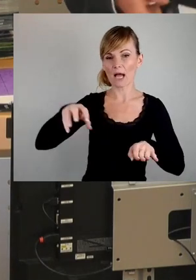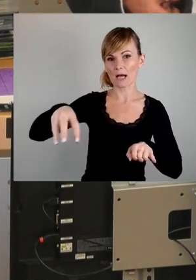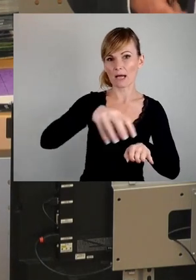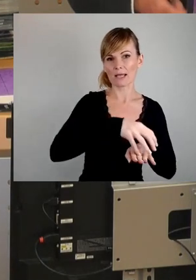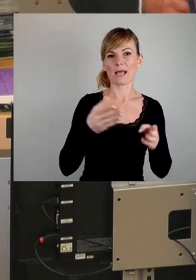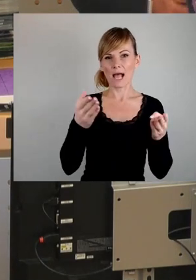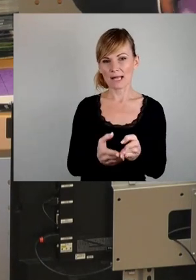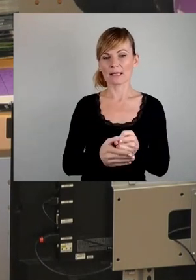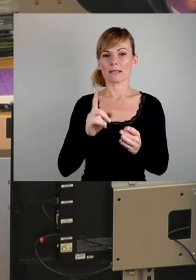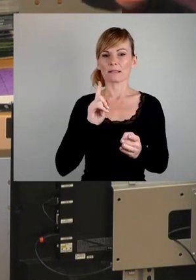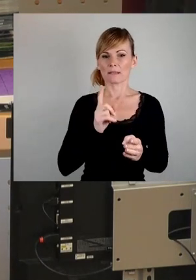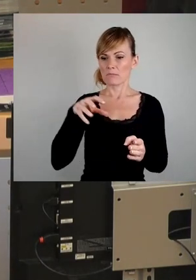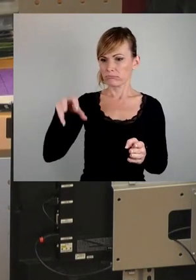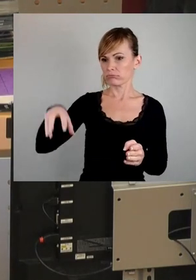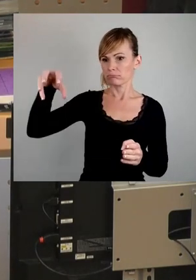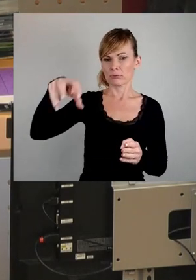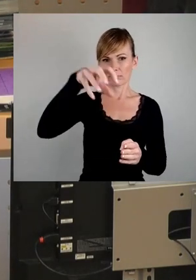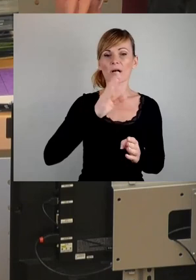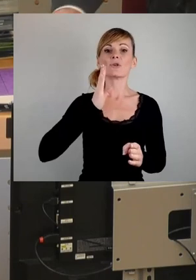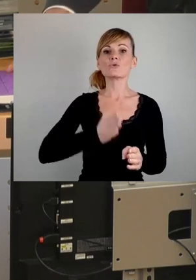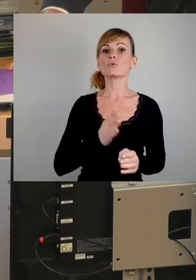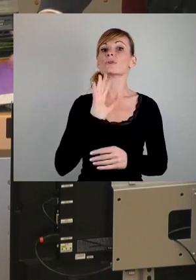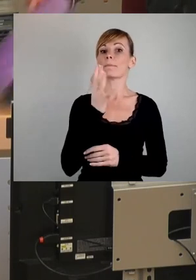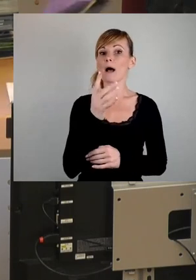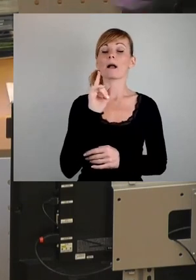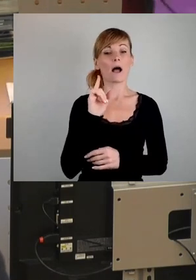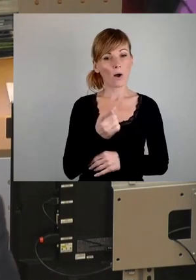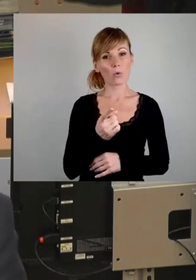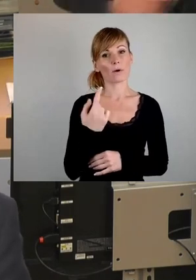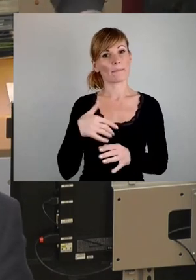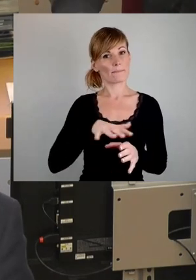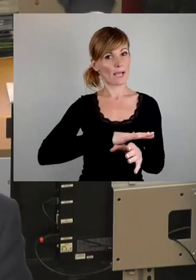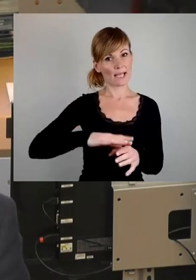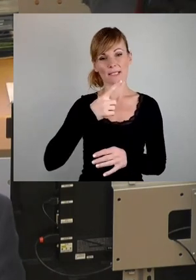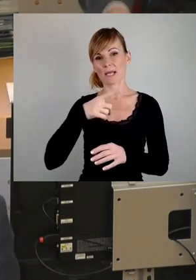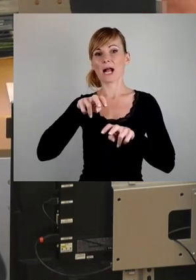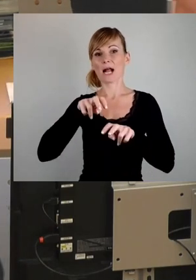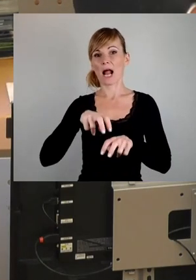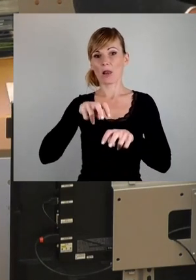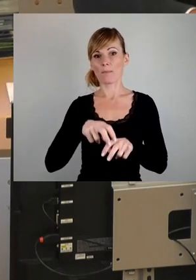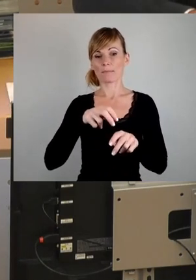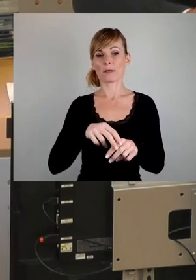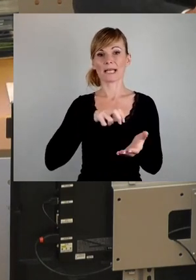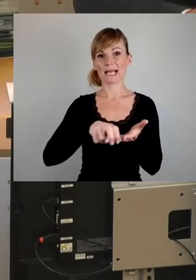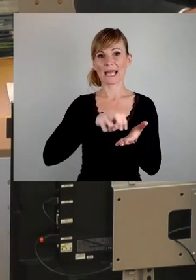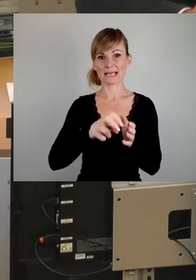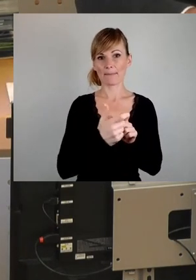unter anderem im heutigen Südpark oder zum Beispiel im Bereich der Galopprennbahn Seidnitz, abgelagert.